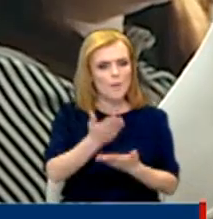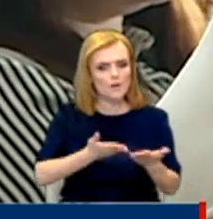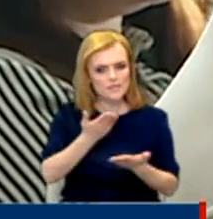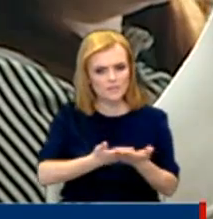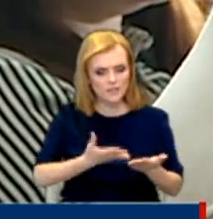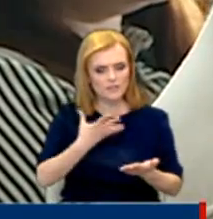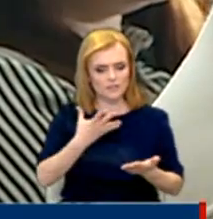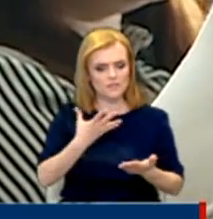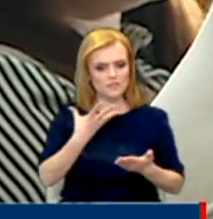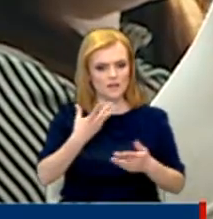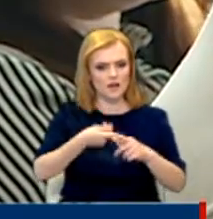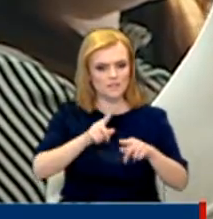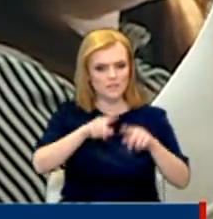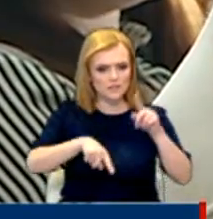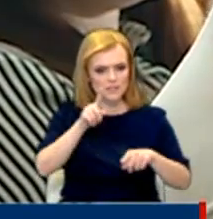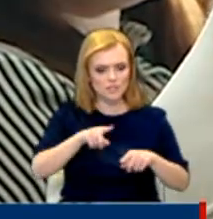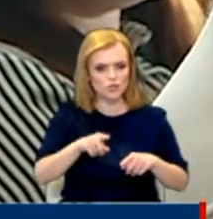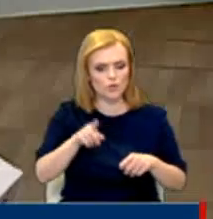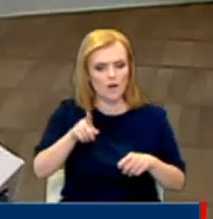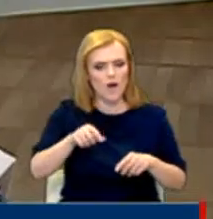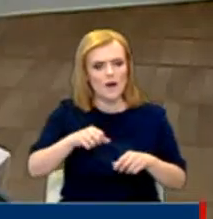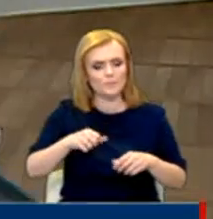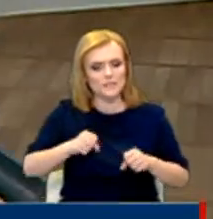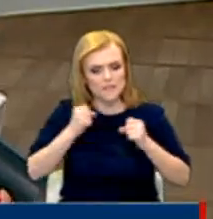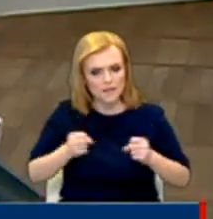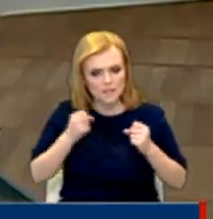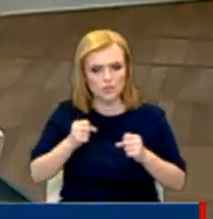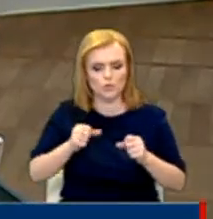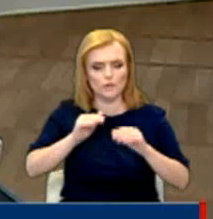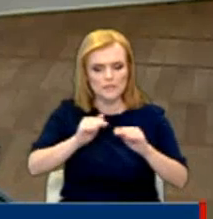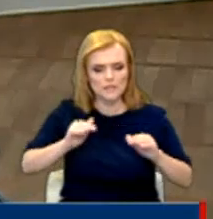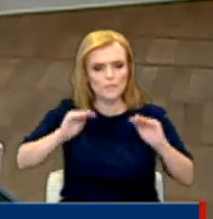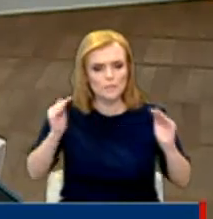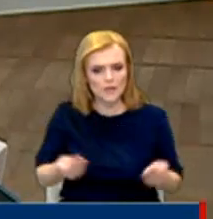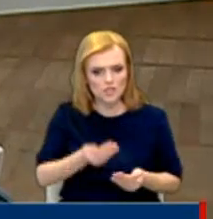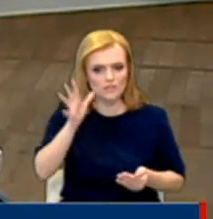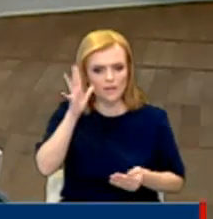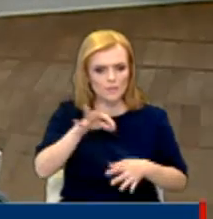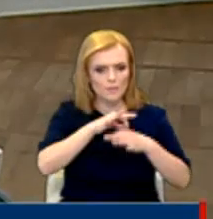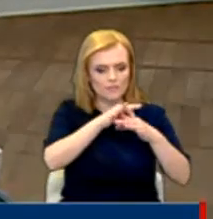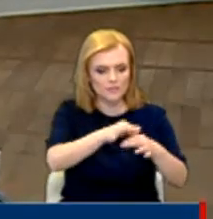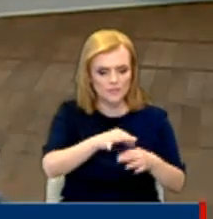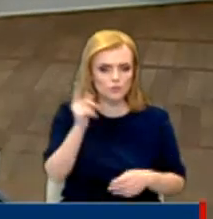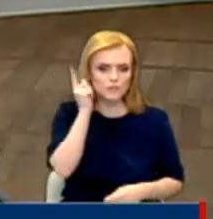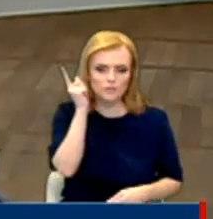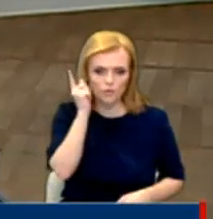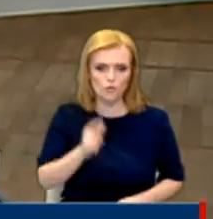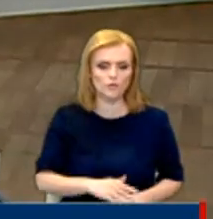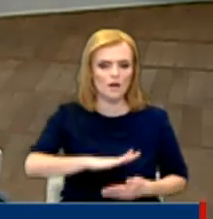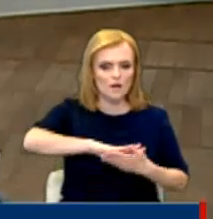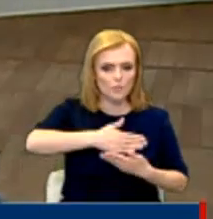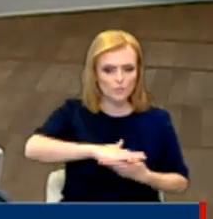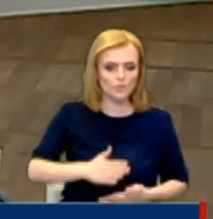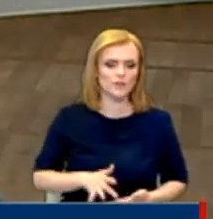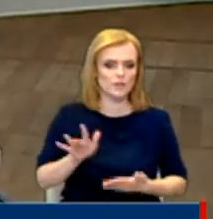din prizonieratul telefoanelor mobile. În clipa de față, toată lumea se aruncă pe iPhone-uri, să aibă